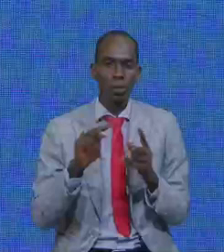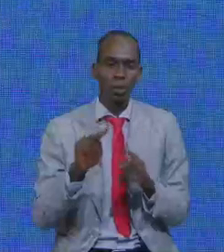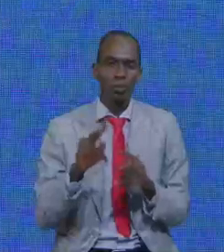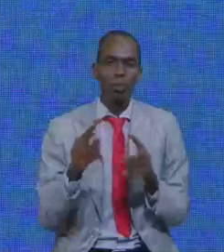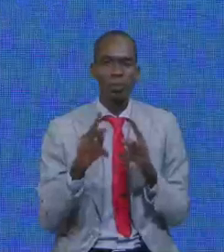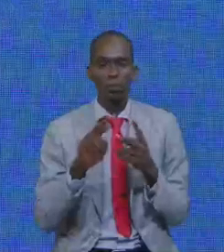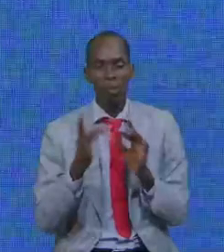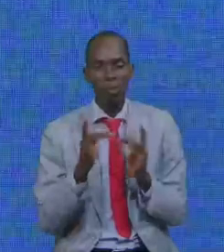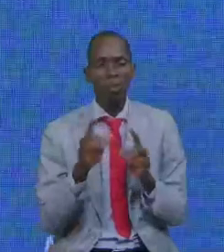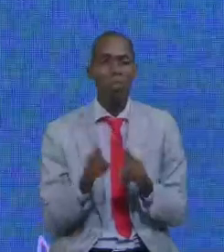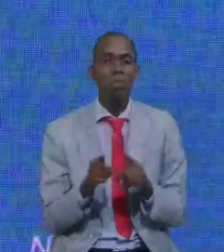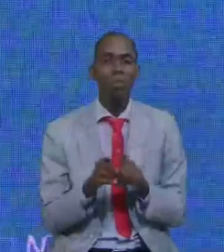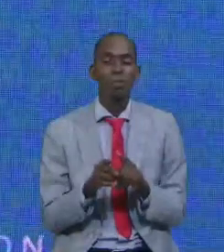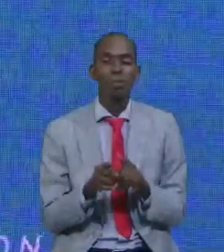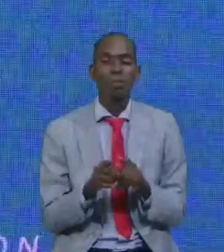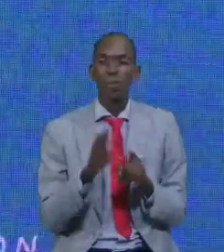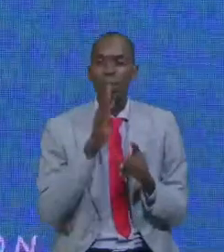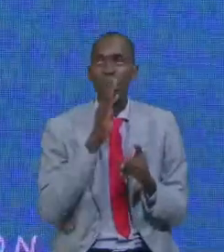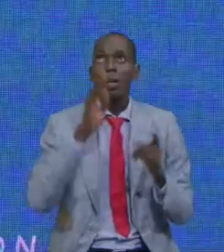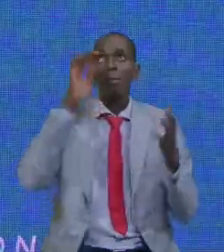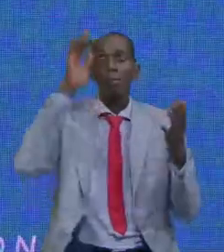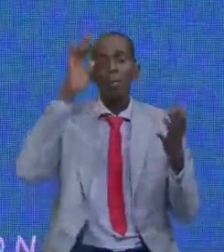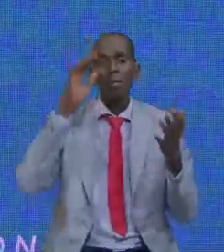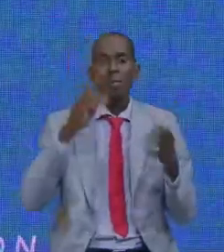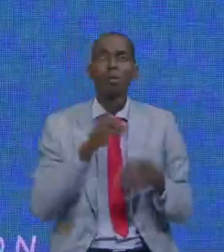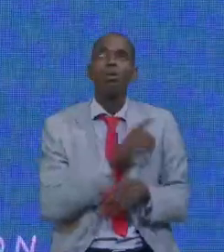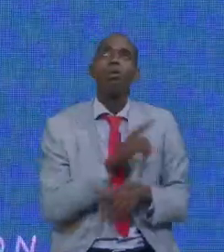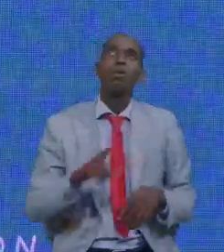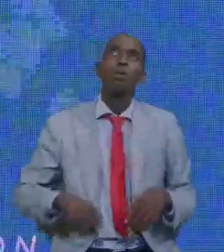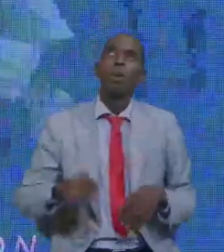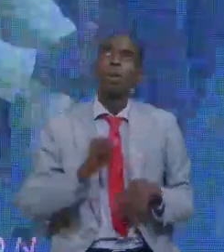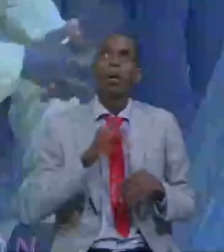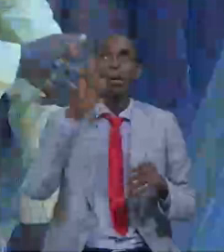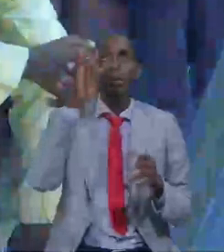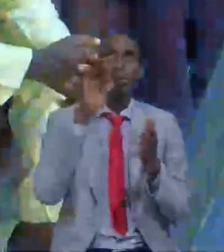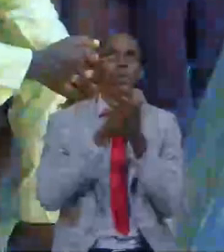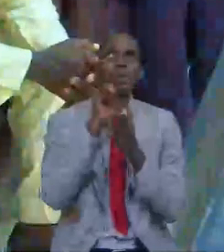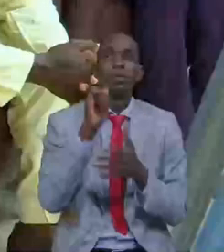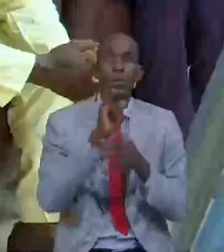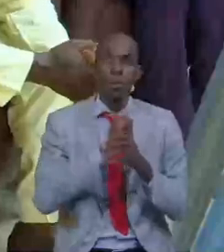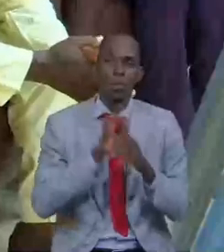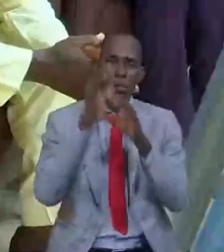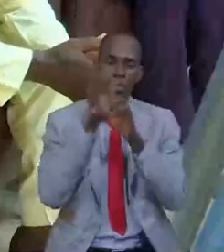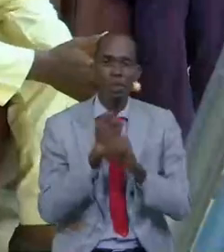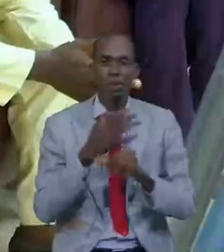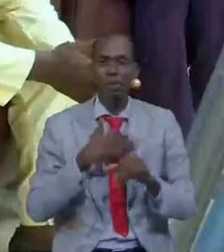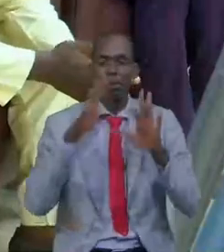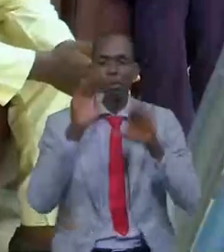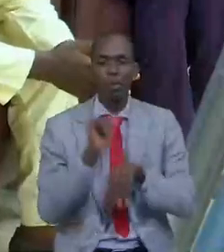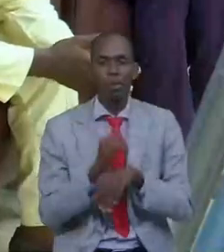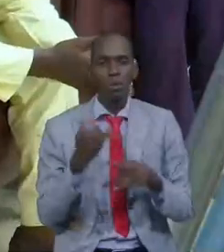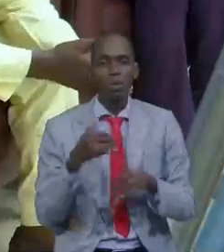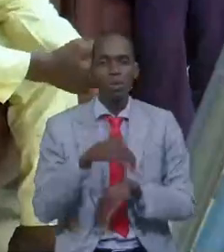Espérez quelque chose. Seigneur, je crois. Je recevrai mon miracle ce soir. Rappelez-vous,